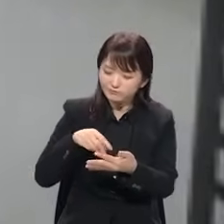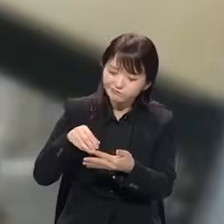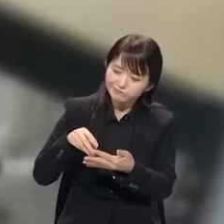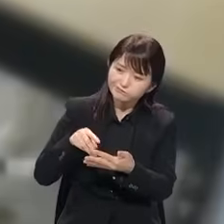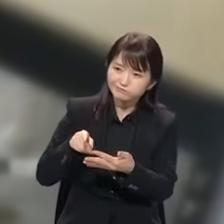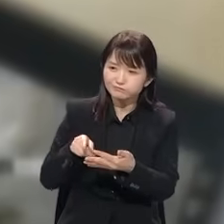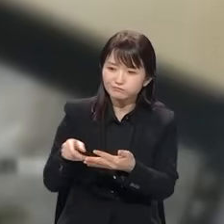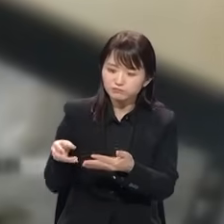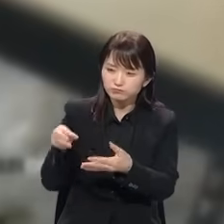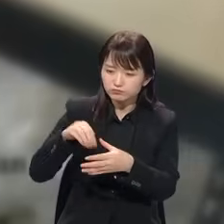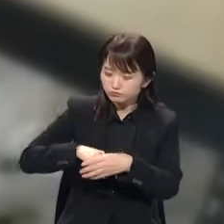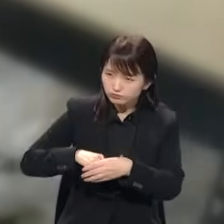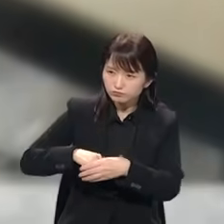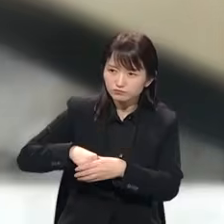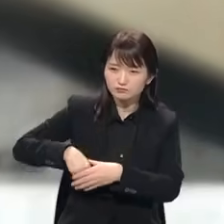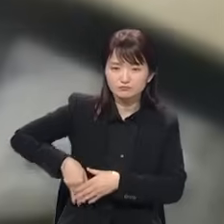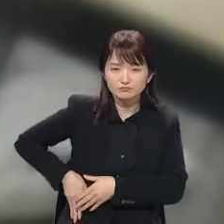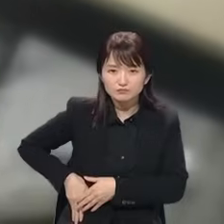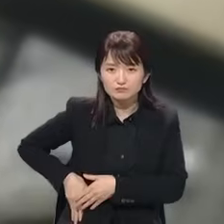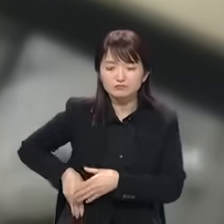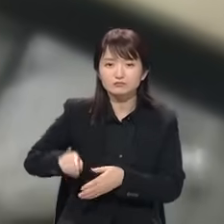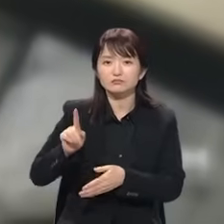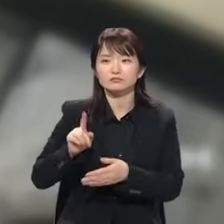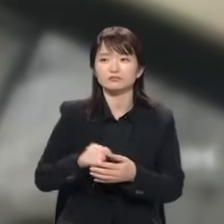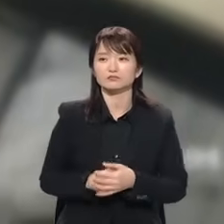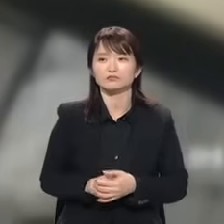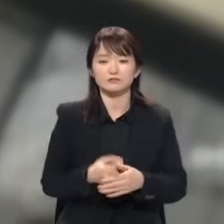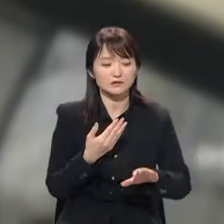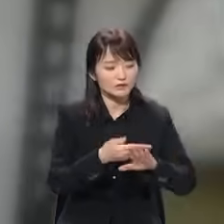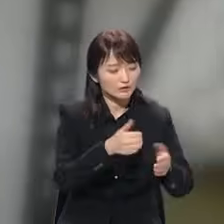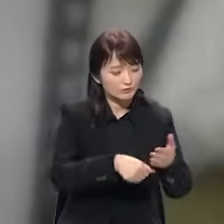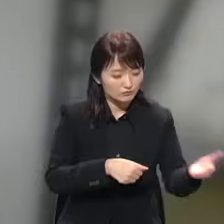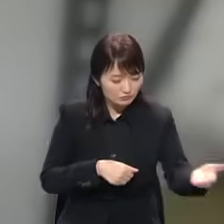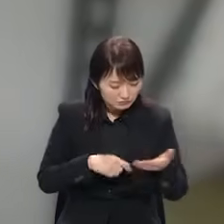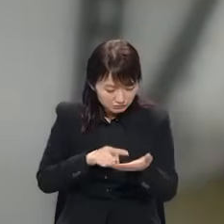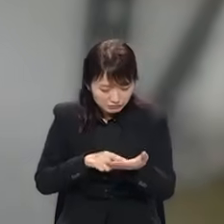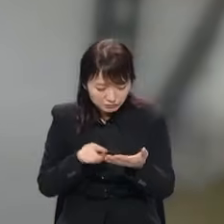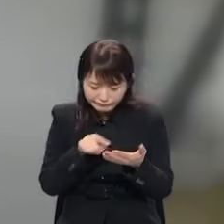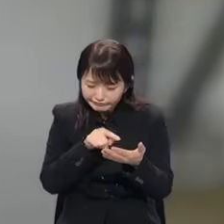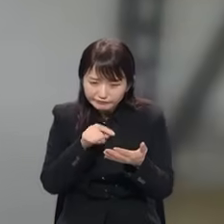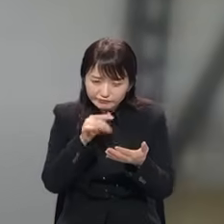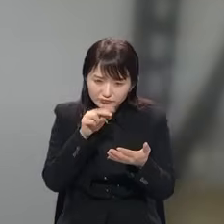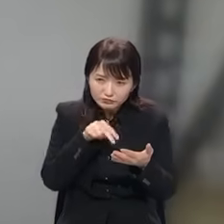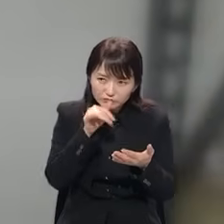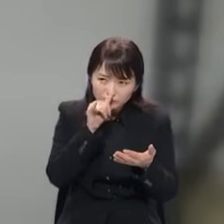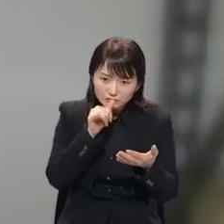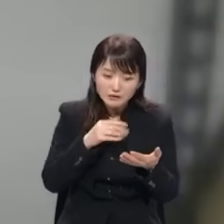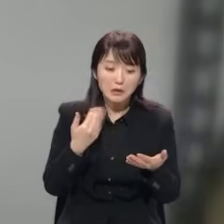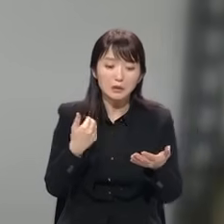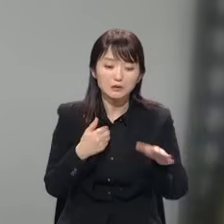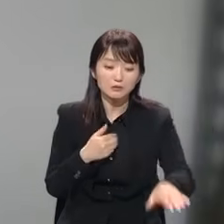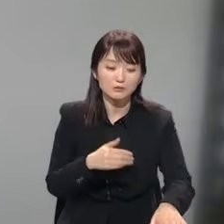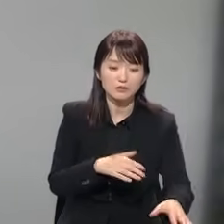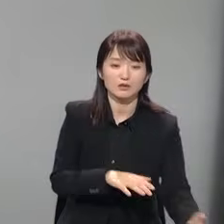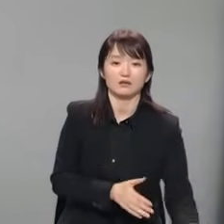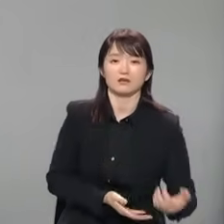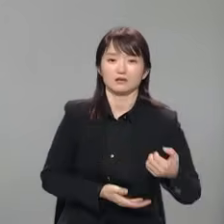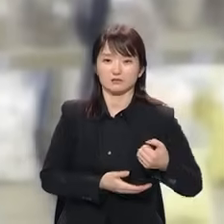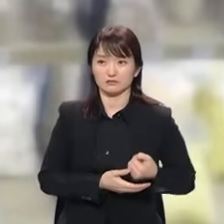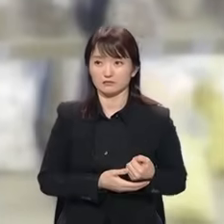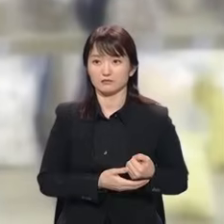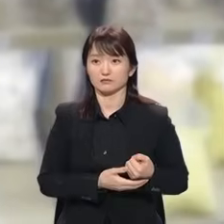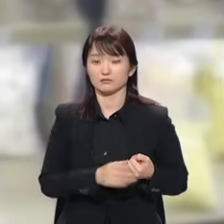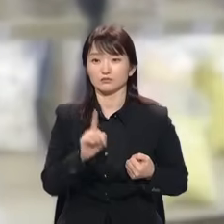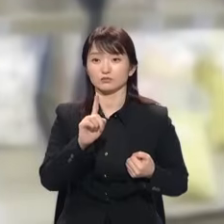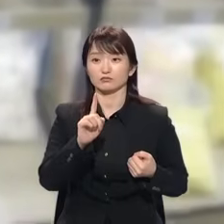다시 그걸 또 집어넣네. 어, 돈 꺼내야지, 이 사람아. 자, 다른 물건을 또 꺼내 들고, 그러고는 아까 바닥에 내려놨던 것까지